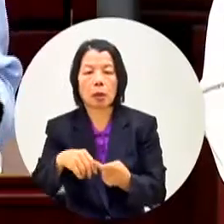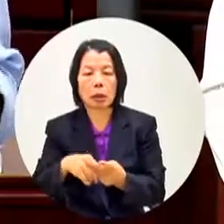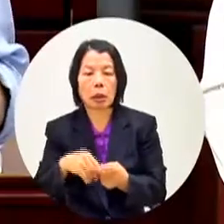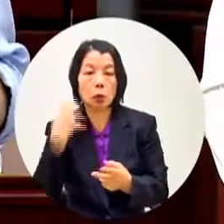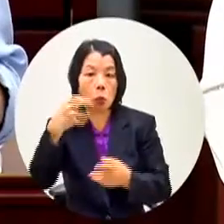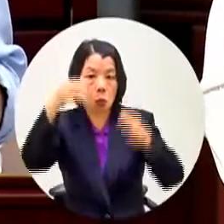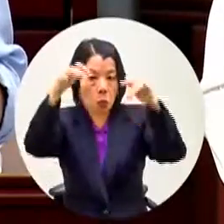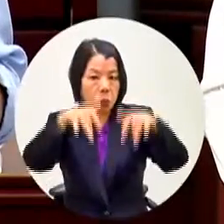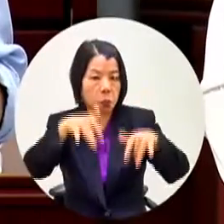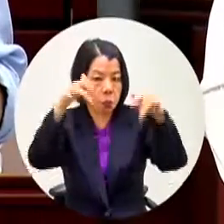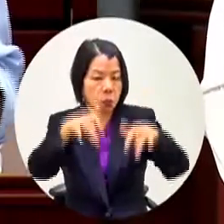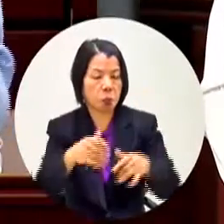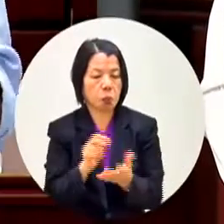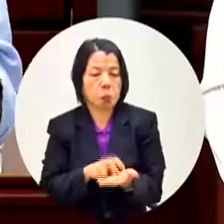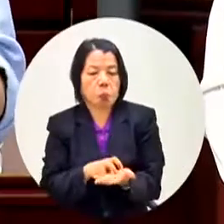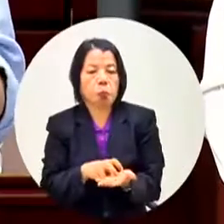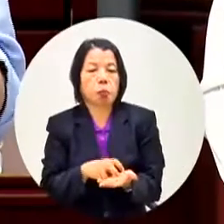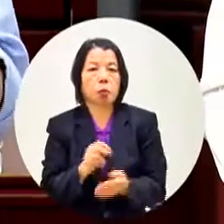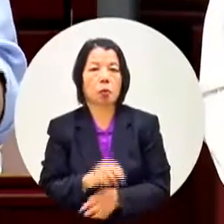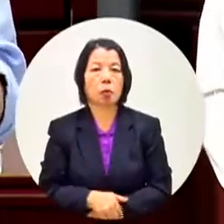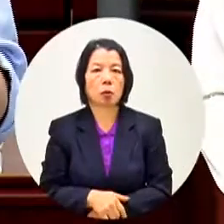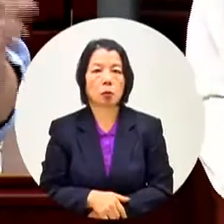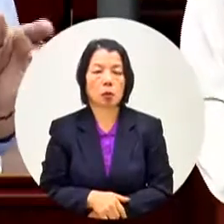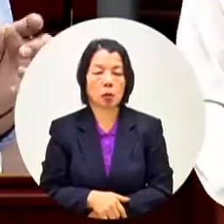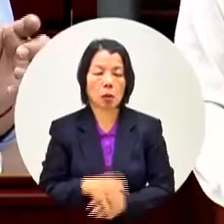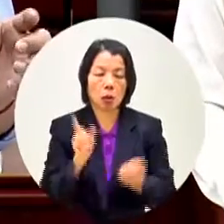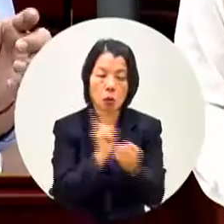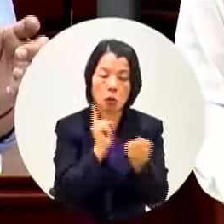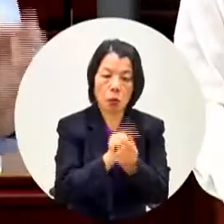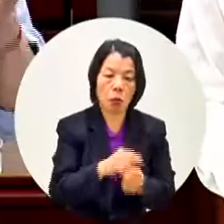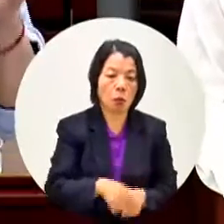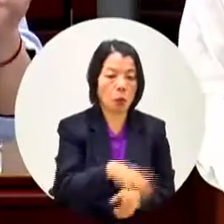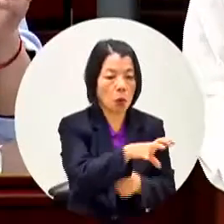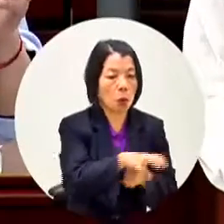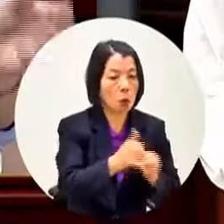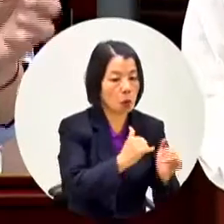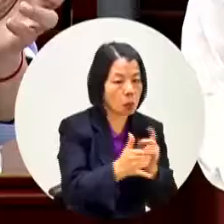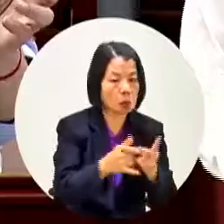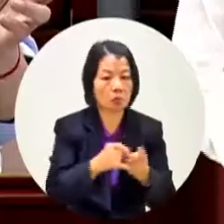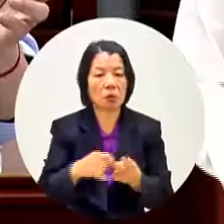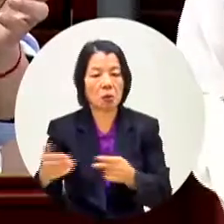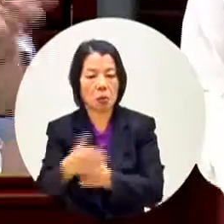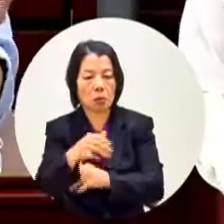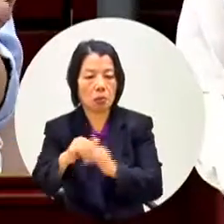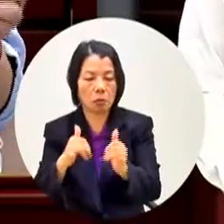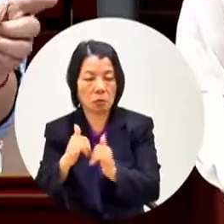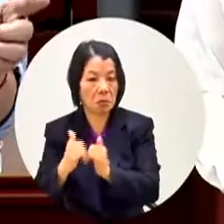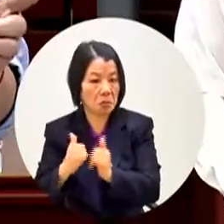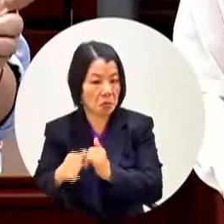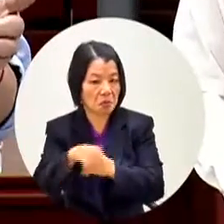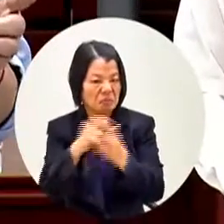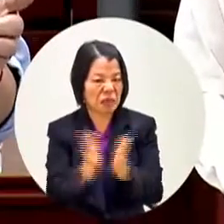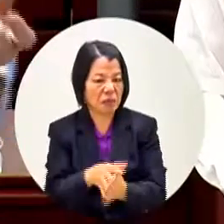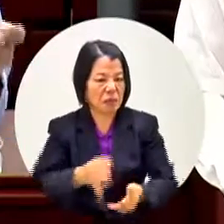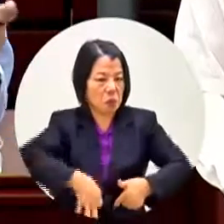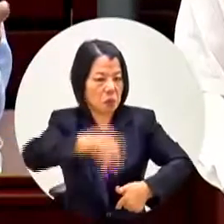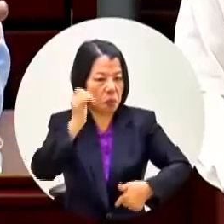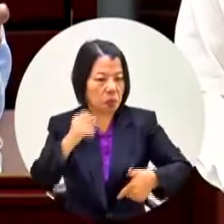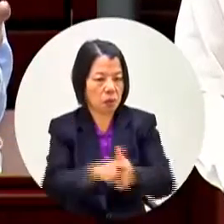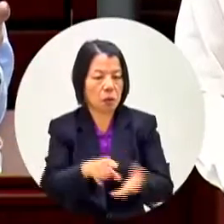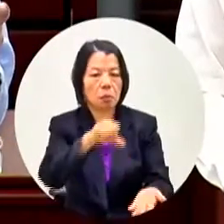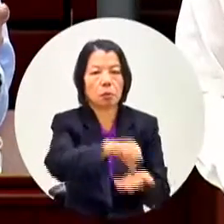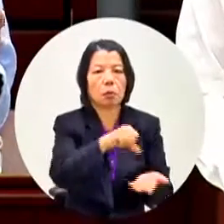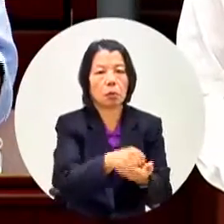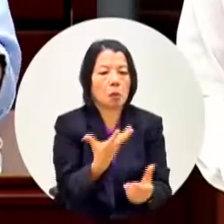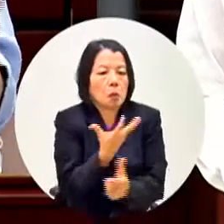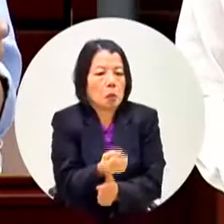们有时候感觉到蔬菜水果价格这么低，可是有时候感觉价格这么高，水果怕风，